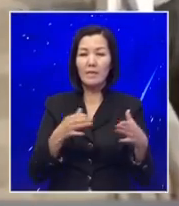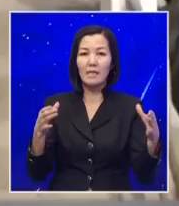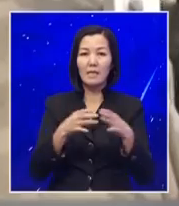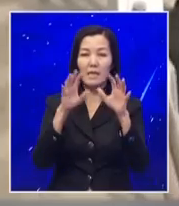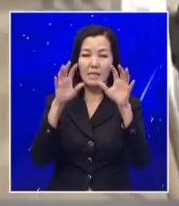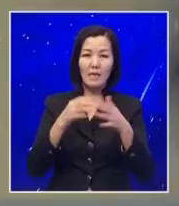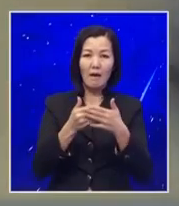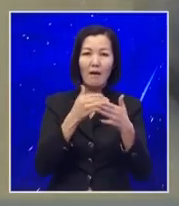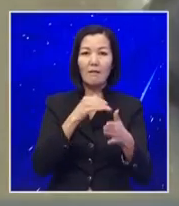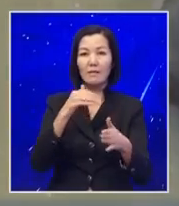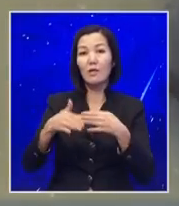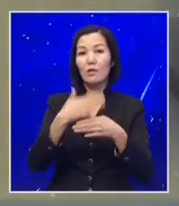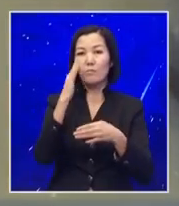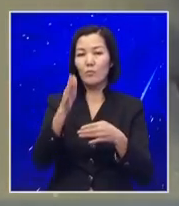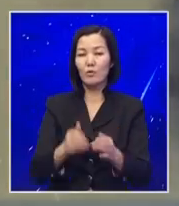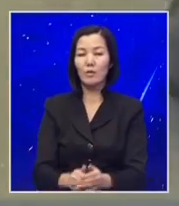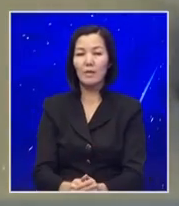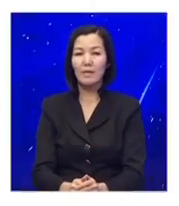алдында жауапқа тартылады дейді.